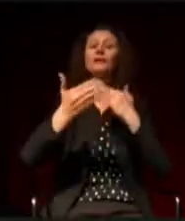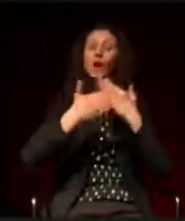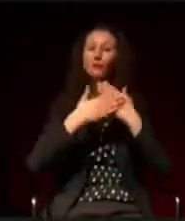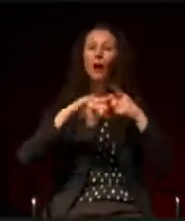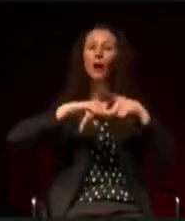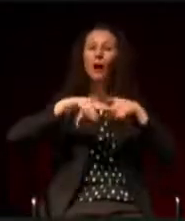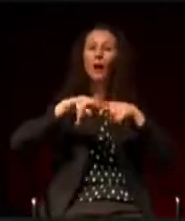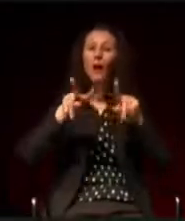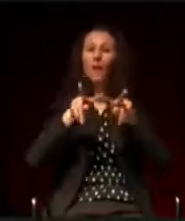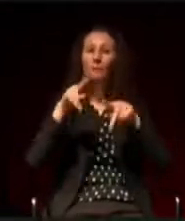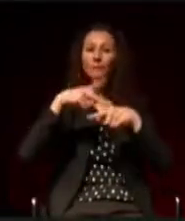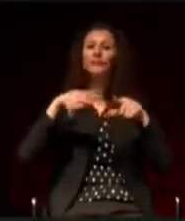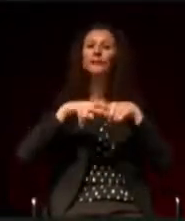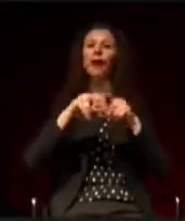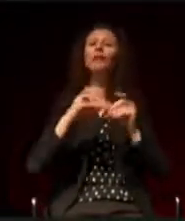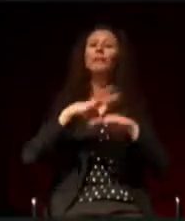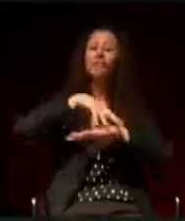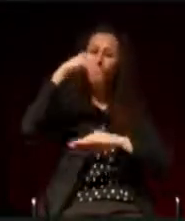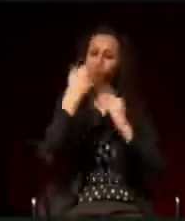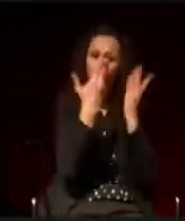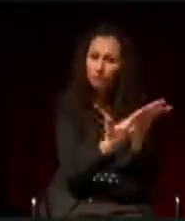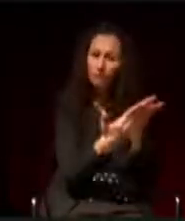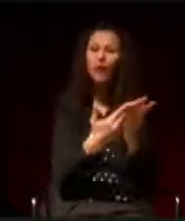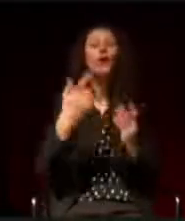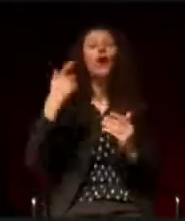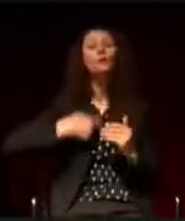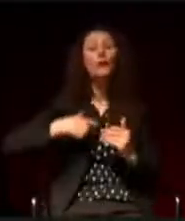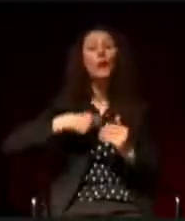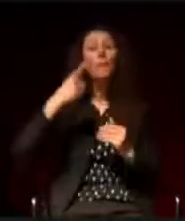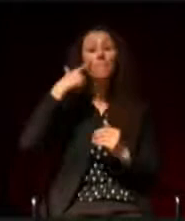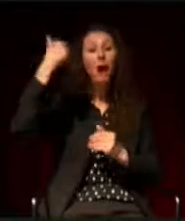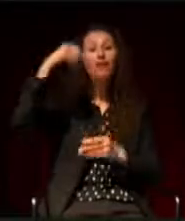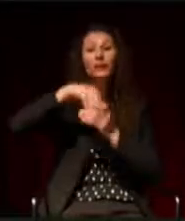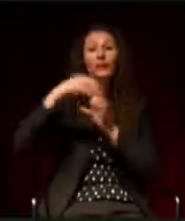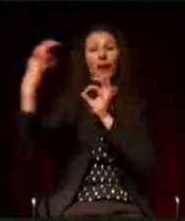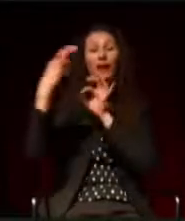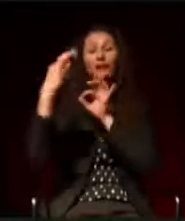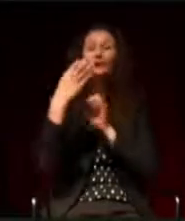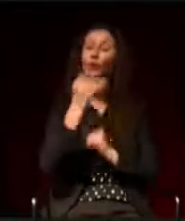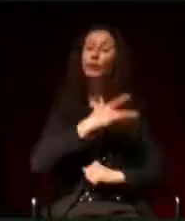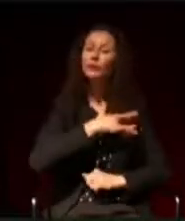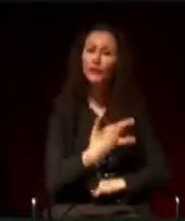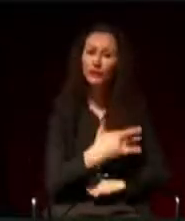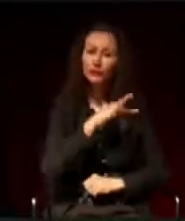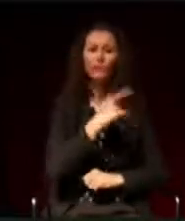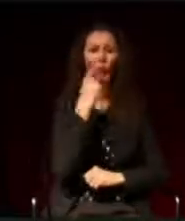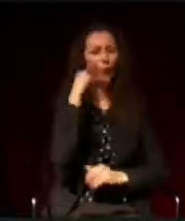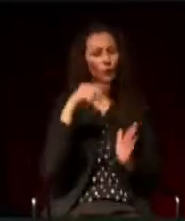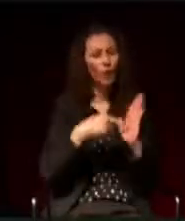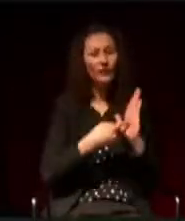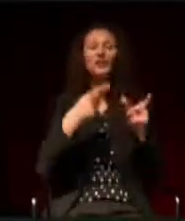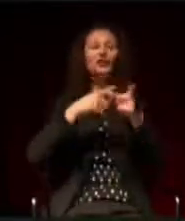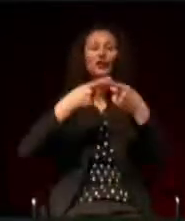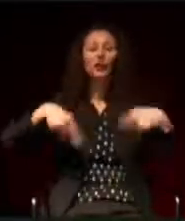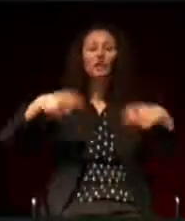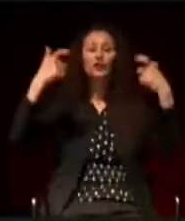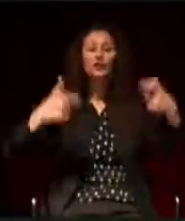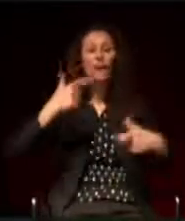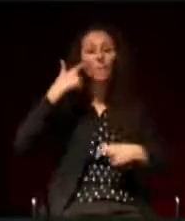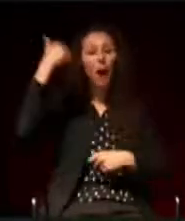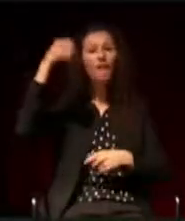Hamza Dağ'a ifade edildi. Bu süreçte özellikle bakanlıkla ilişki konusunda çok önemli bir inisiyatif üstlendi. Çevre